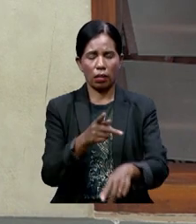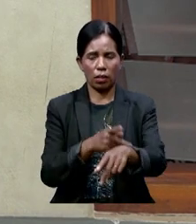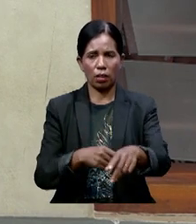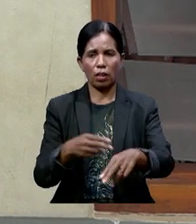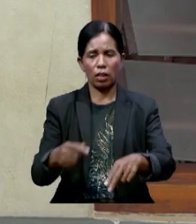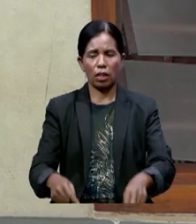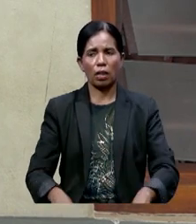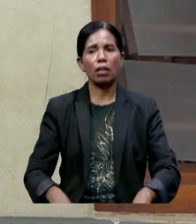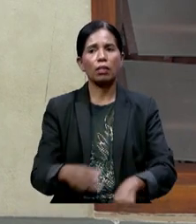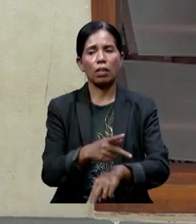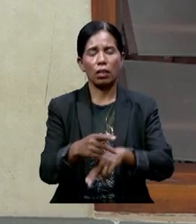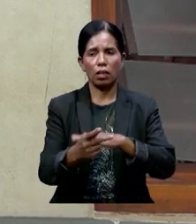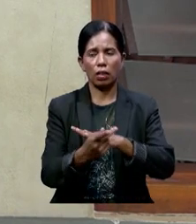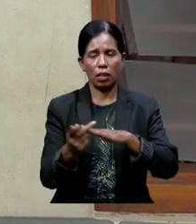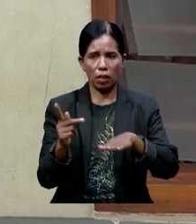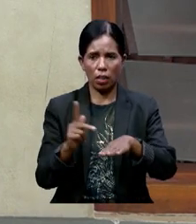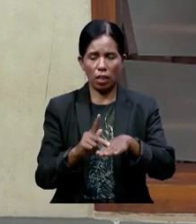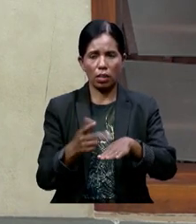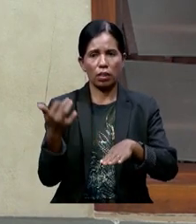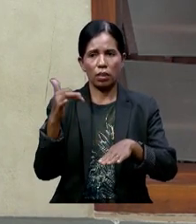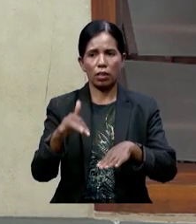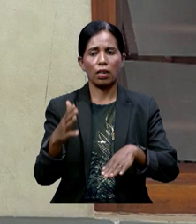ne iha mos ninya parte